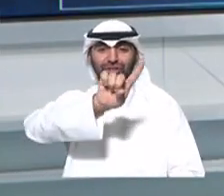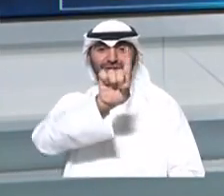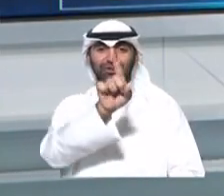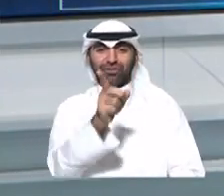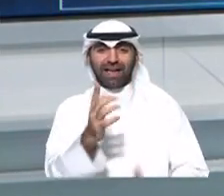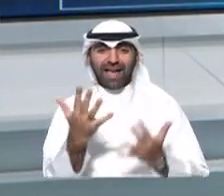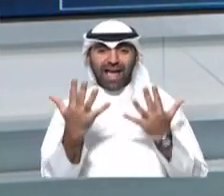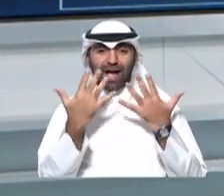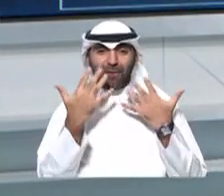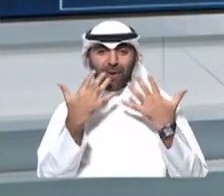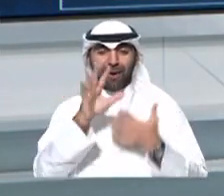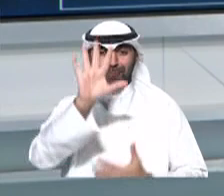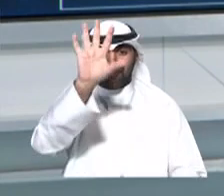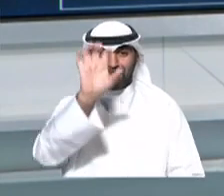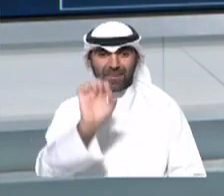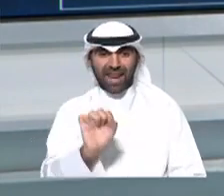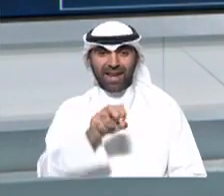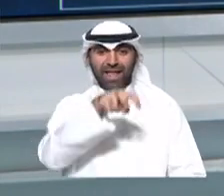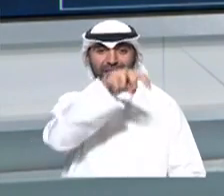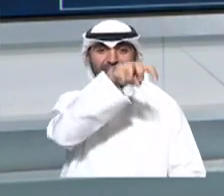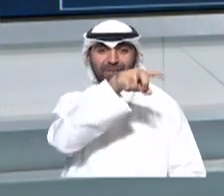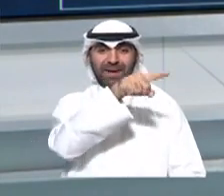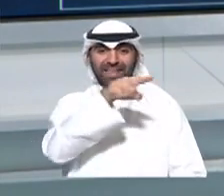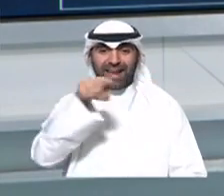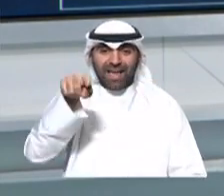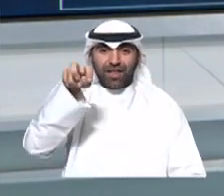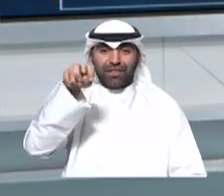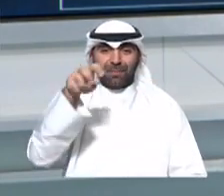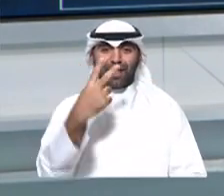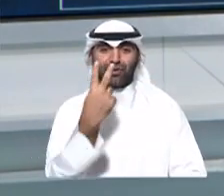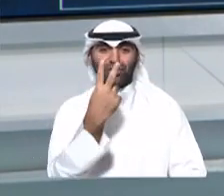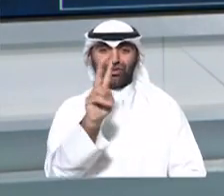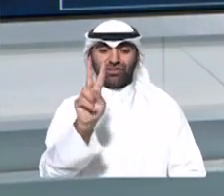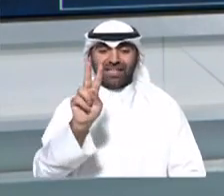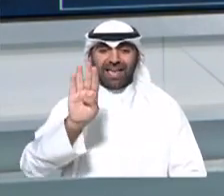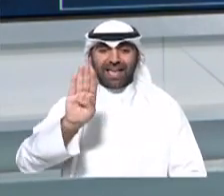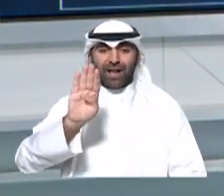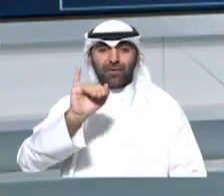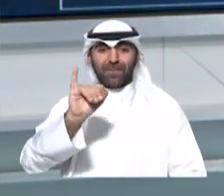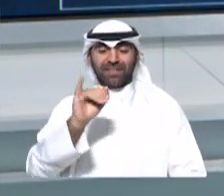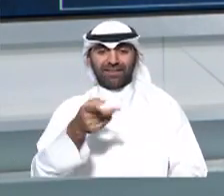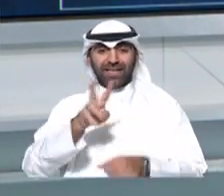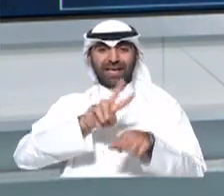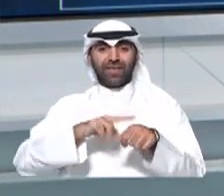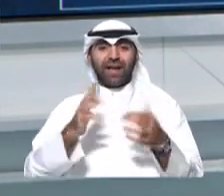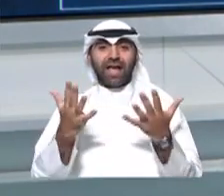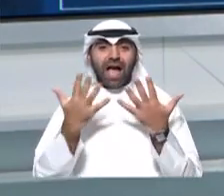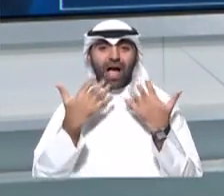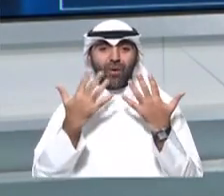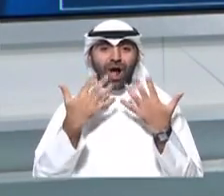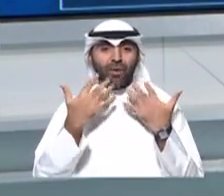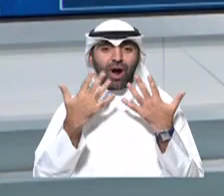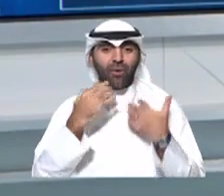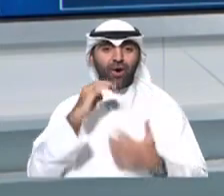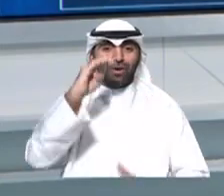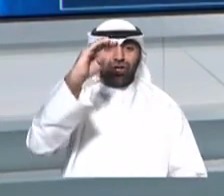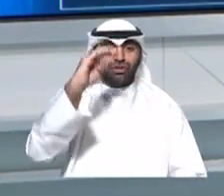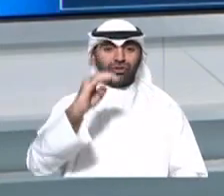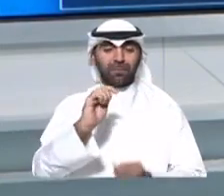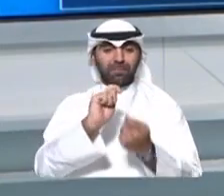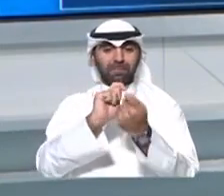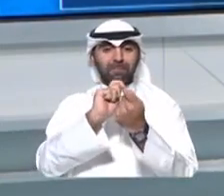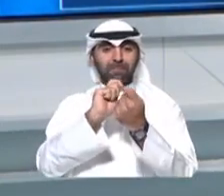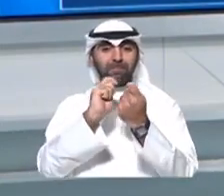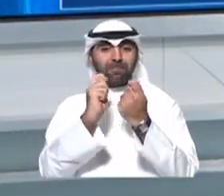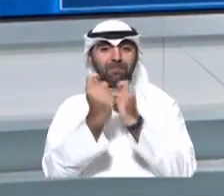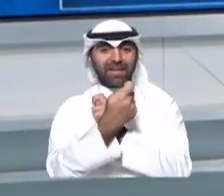خلال نهار هذا اليوم ما بين 8 إلى 28 كيلومتر في الساعة، مع تحول تدريجي في اتجاه الرياح إلى رياح شمالية غربية